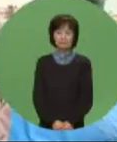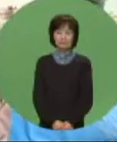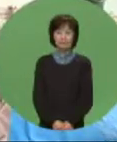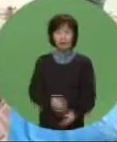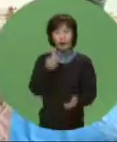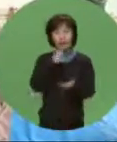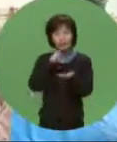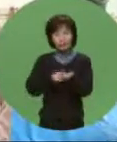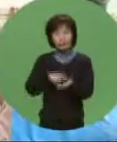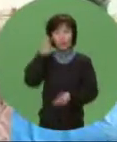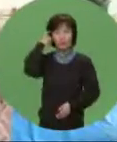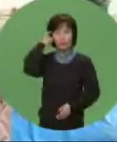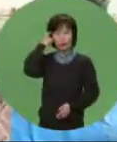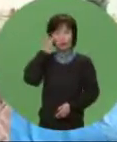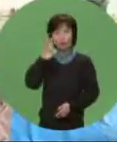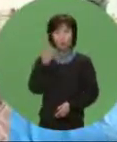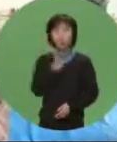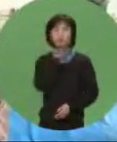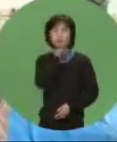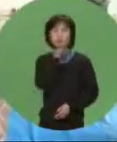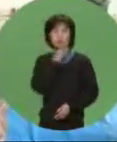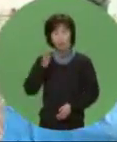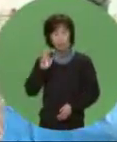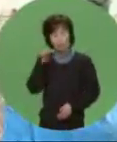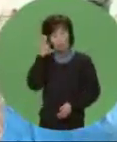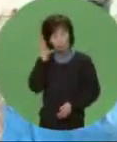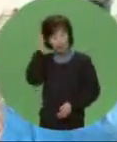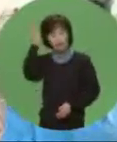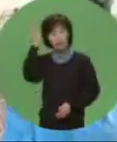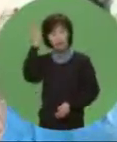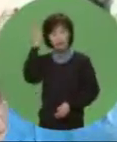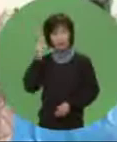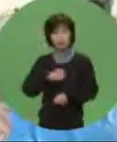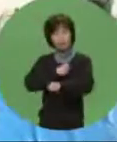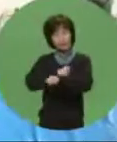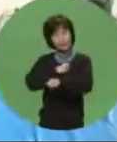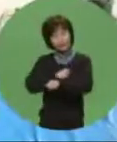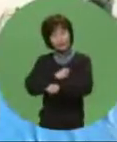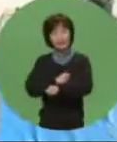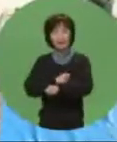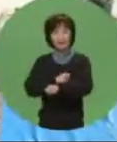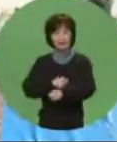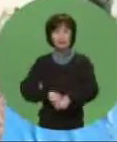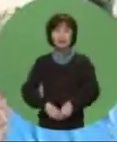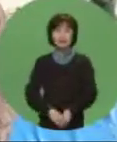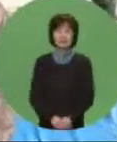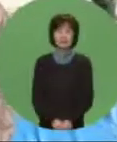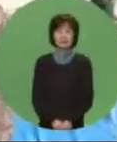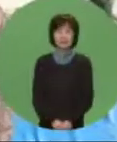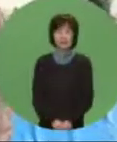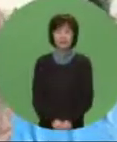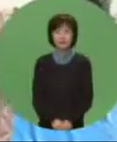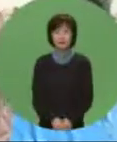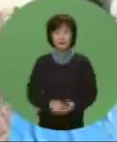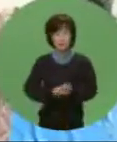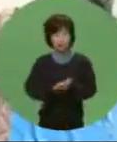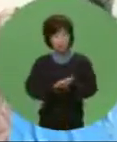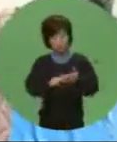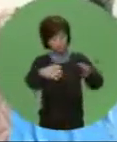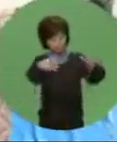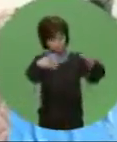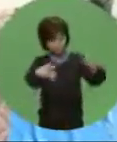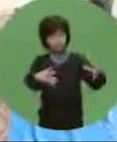簡単かな思ってたんですけど、やっぱり実際やってみるとなかなかね、難しいなというか、まあ、けど非常に綺麗にできましたん